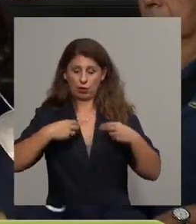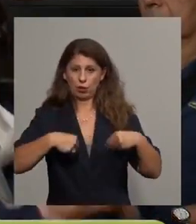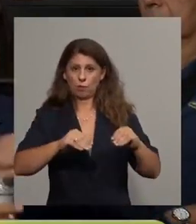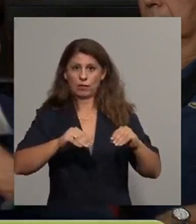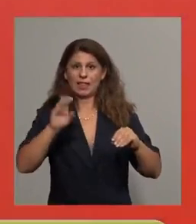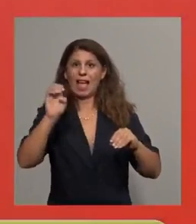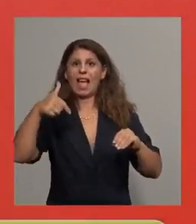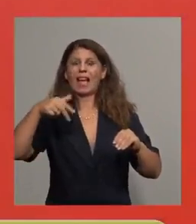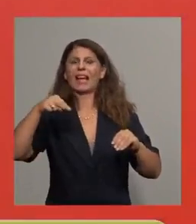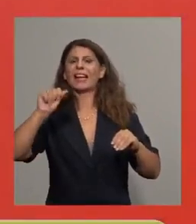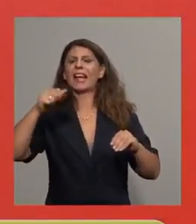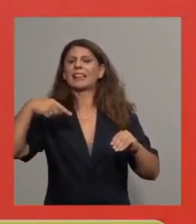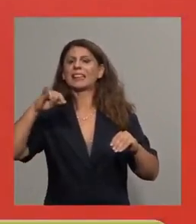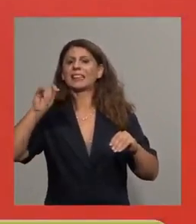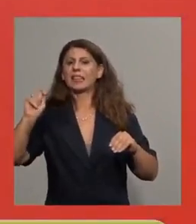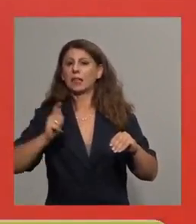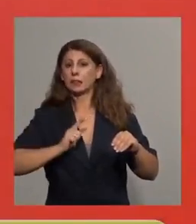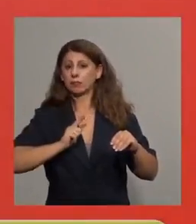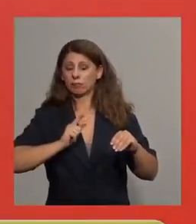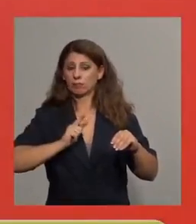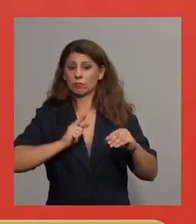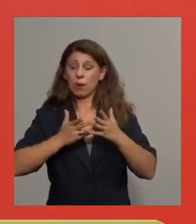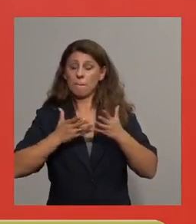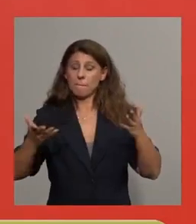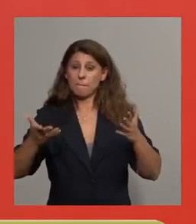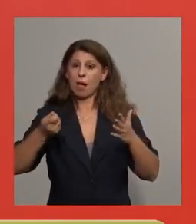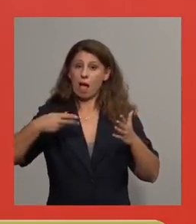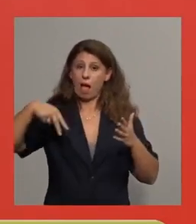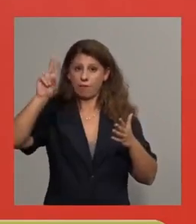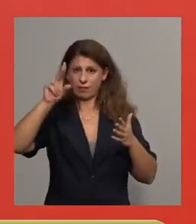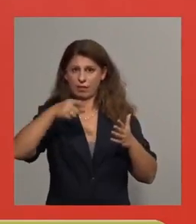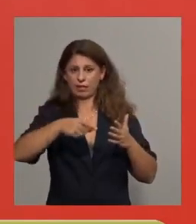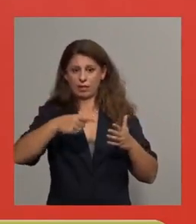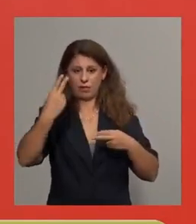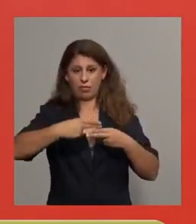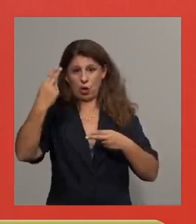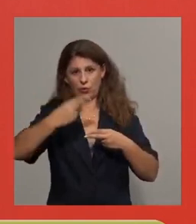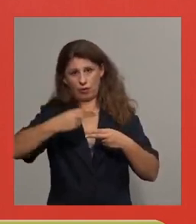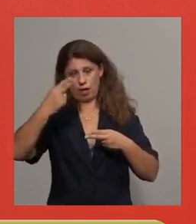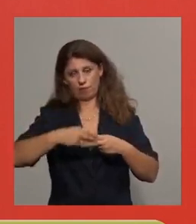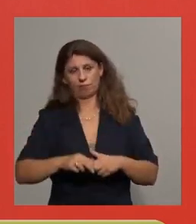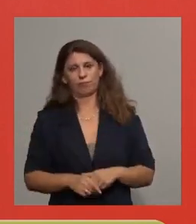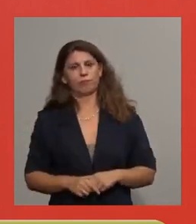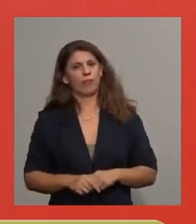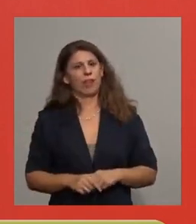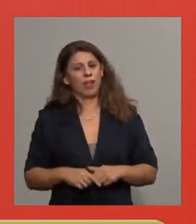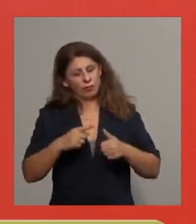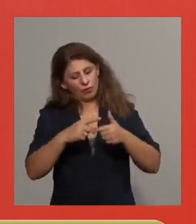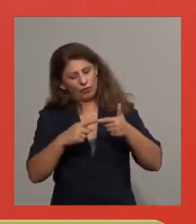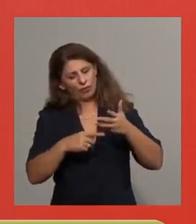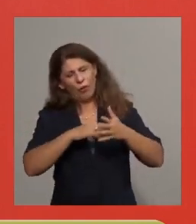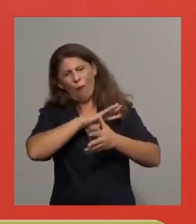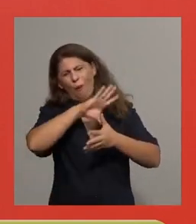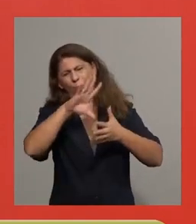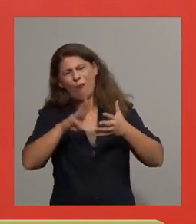της Εγνατίας Οδού και τις αναμενόμενες μεγάλες αυξήσεις στα διόδια. Όλα αυτά και άλλα